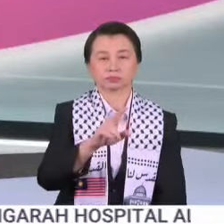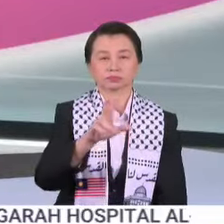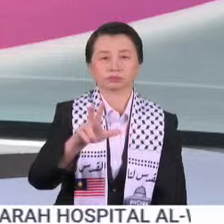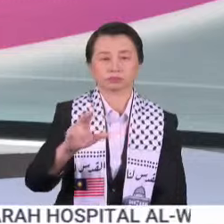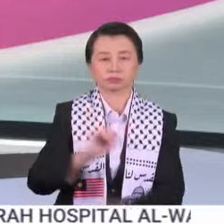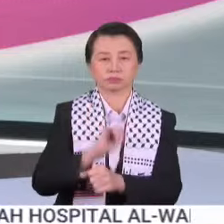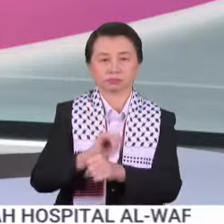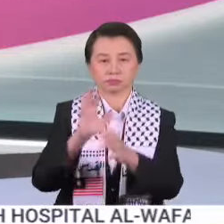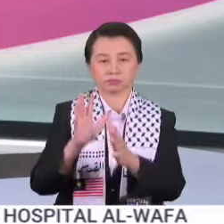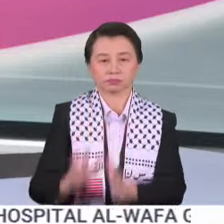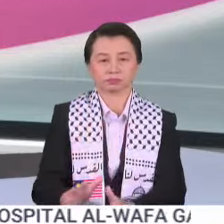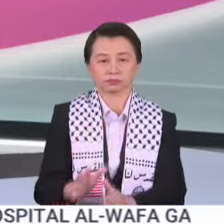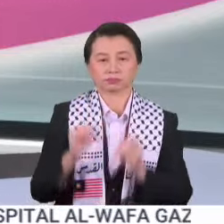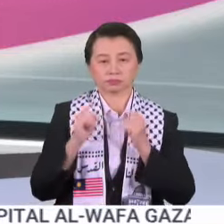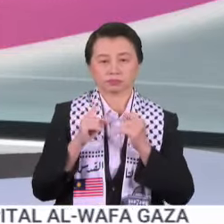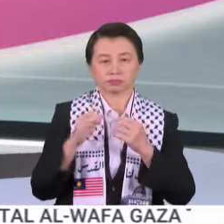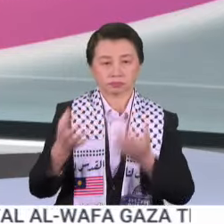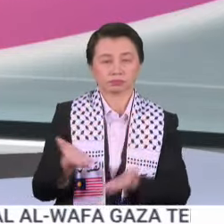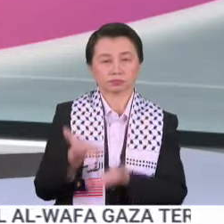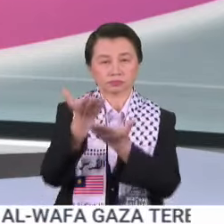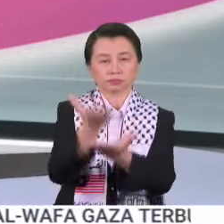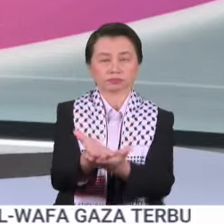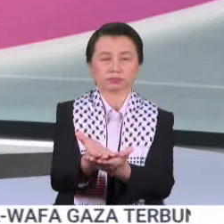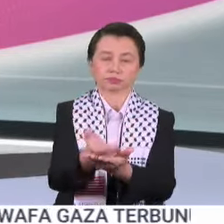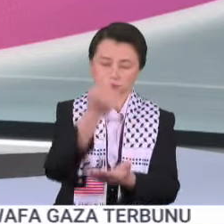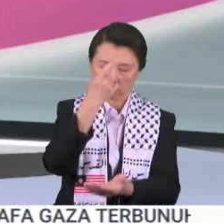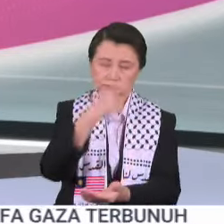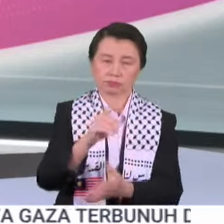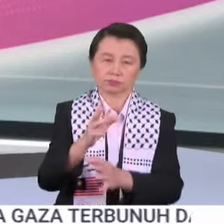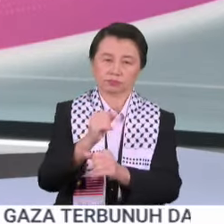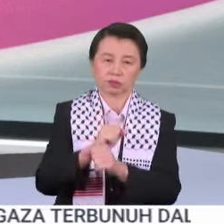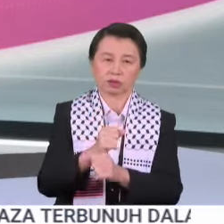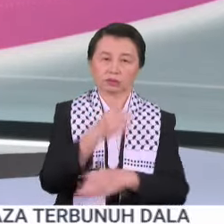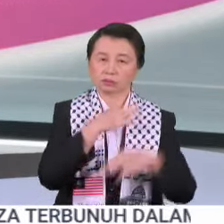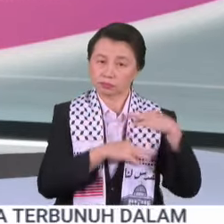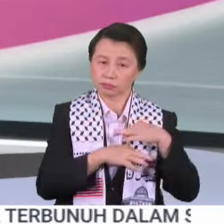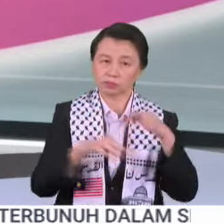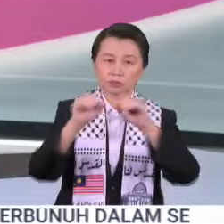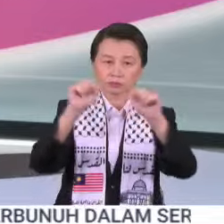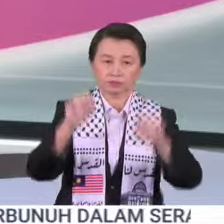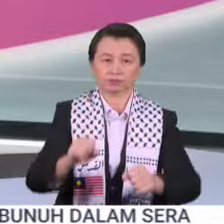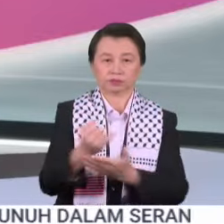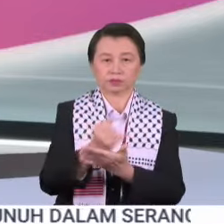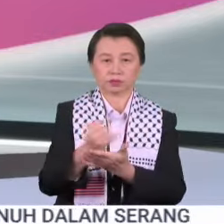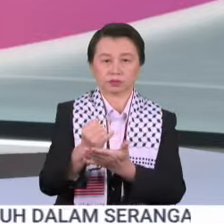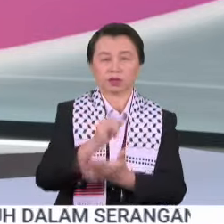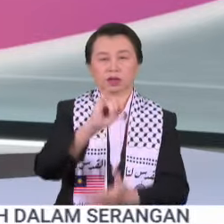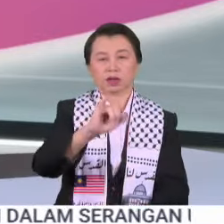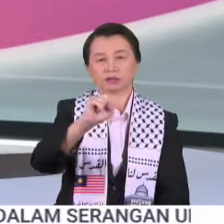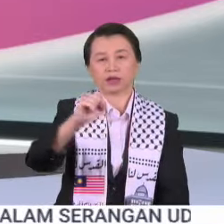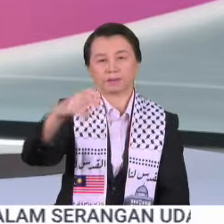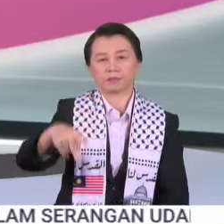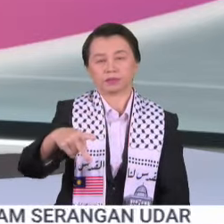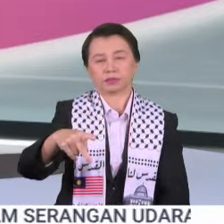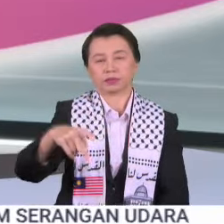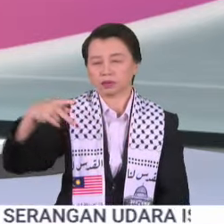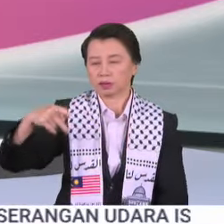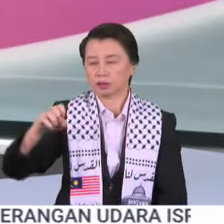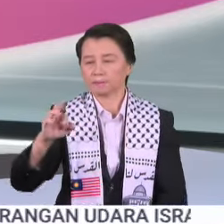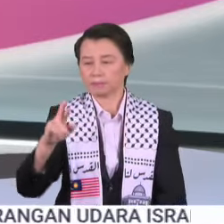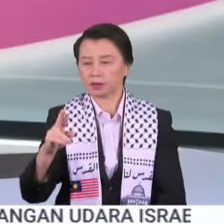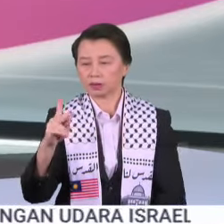...533 pekerja My Airline Sdn Bhd telah mengemukakan permohonan untuk mendapatkan manfaat sistem insuran pekerjaan SIP Pertubuhan